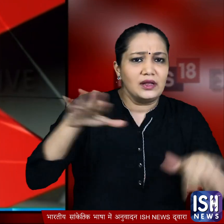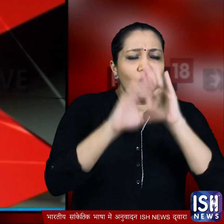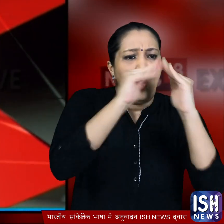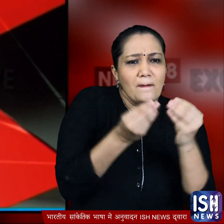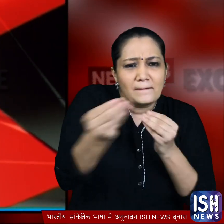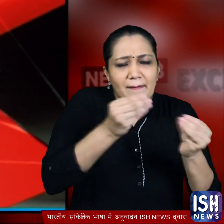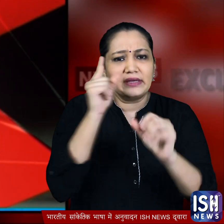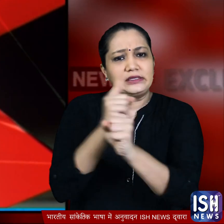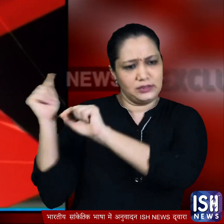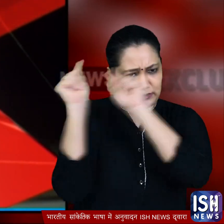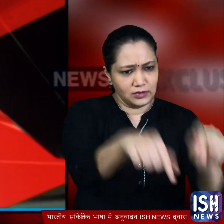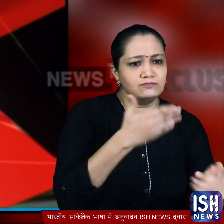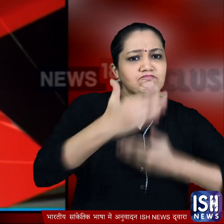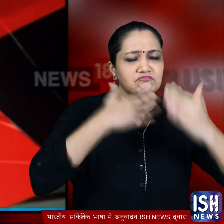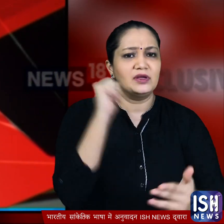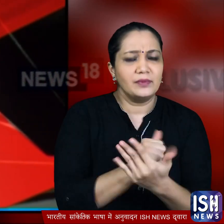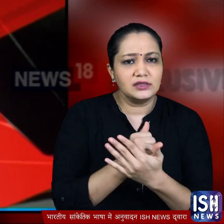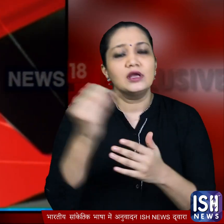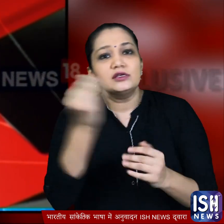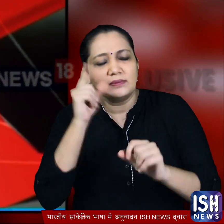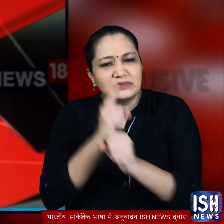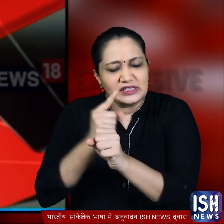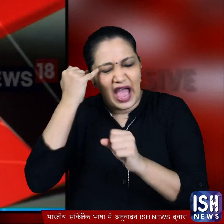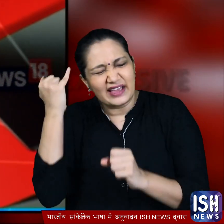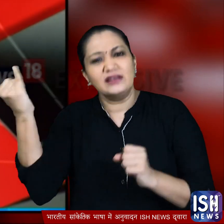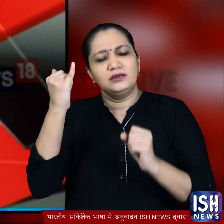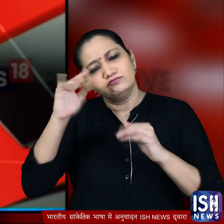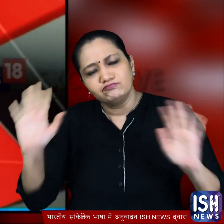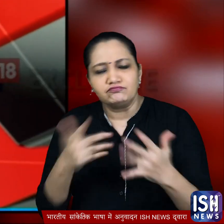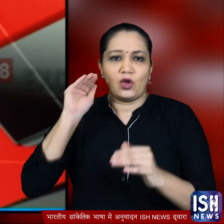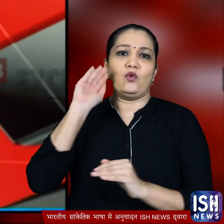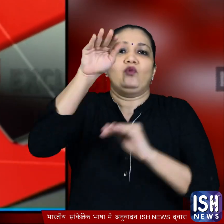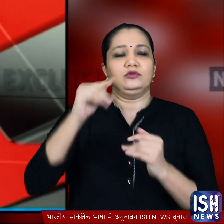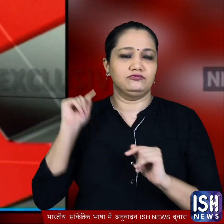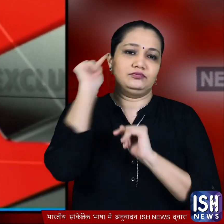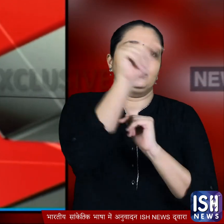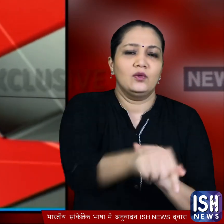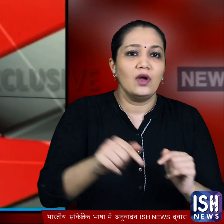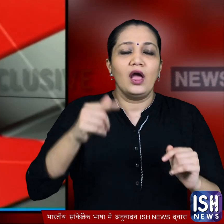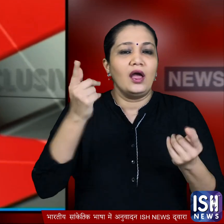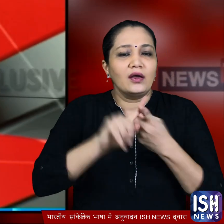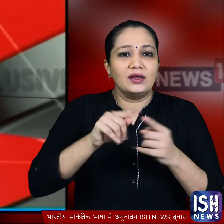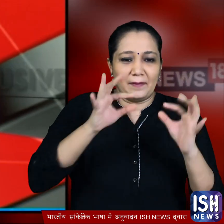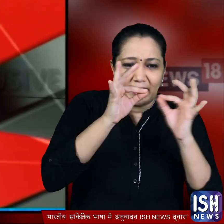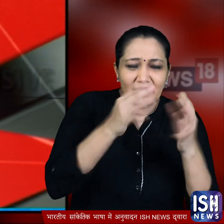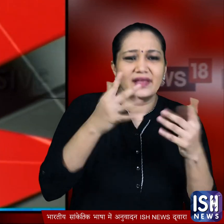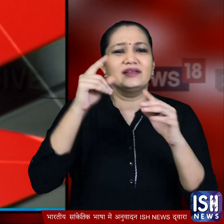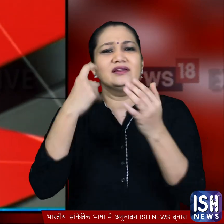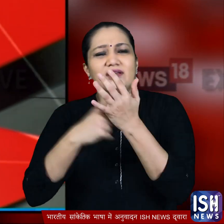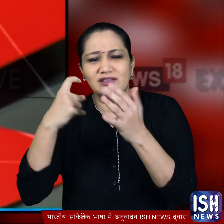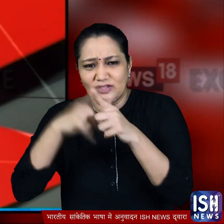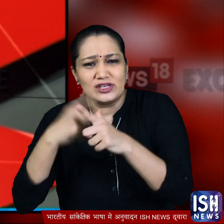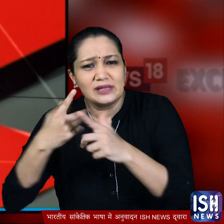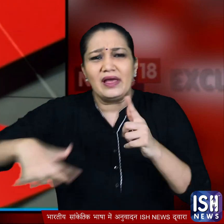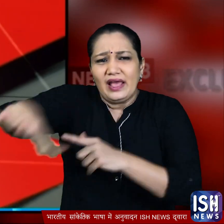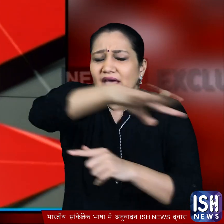घरों के पास टीचरों को भेजने का फैसला किया तो कुछ शिक्षकों ने 2 कदम आगे बढ़ते हुए ऊंट का सहारा लिया, क्योंकि बाड़मेर जैसलमेर जैसे रेतीले